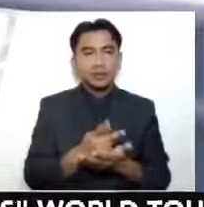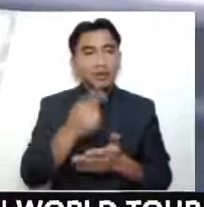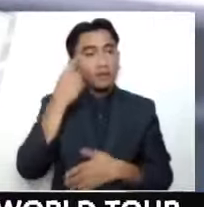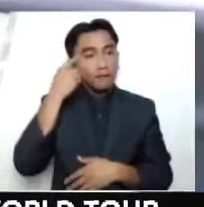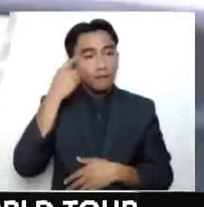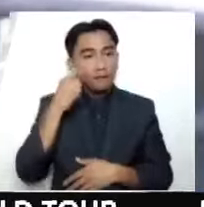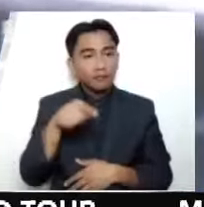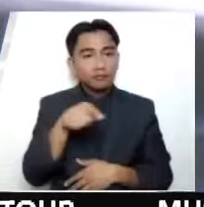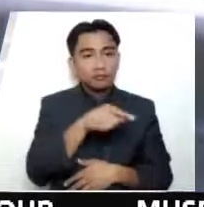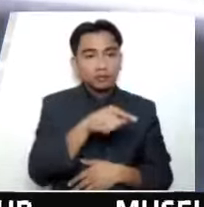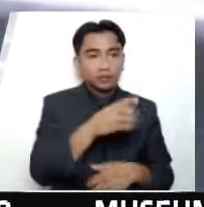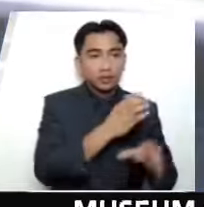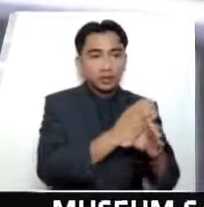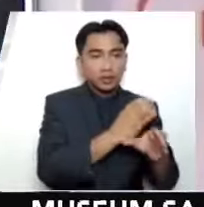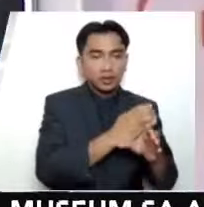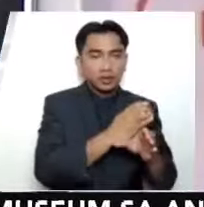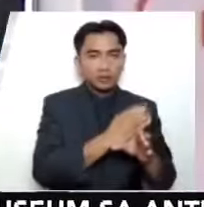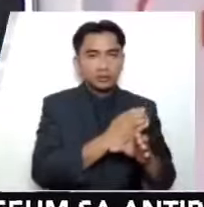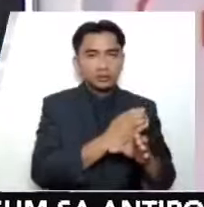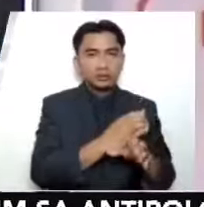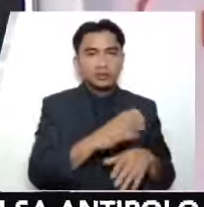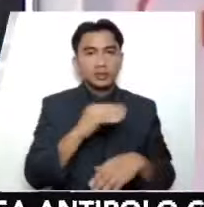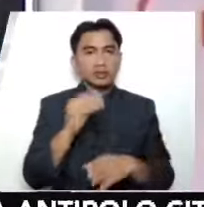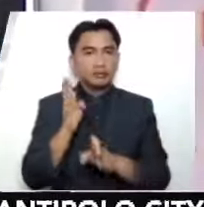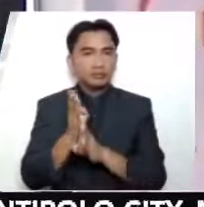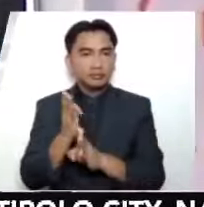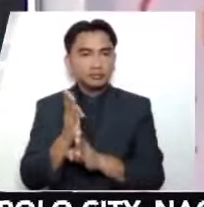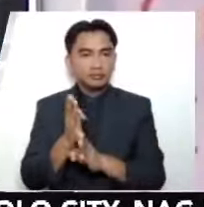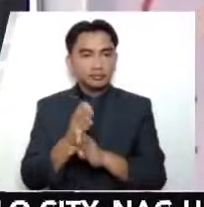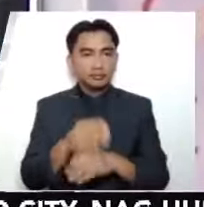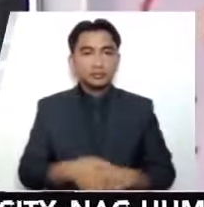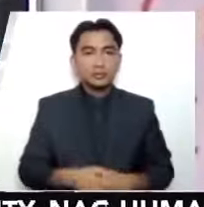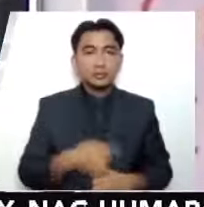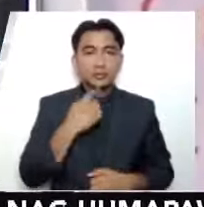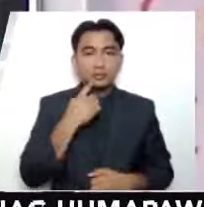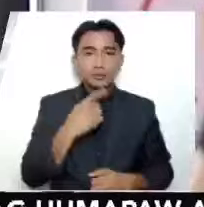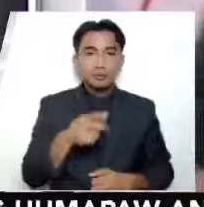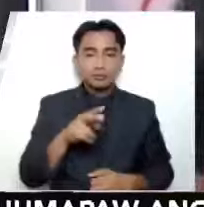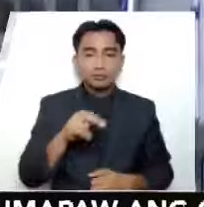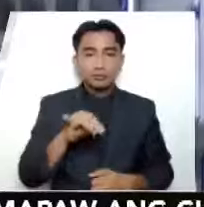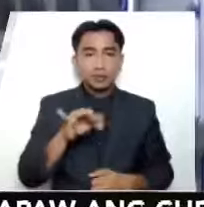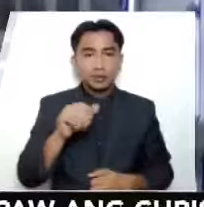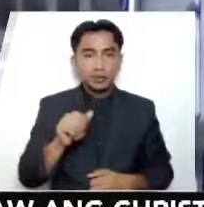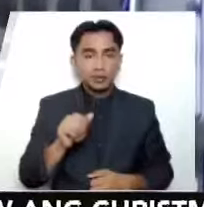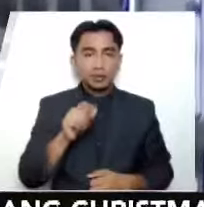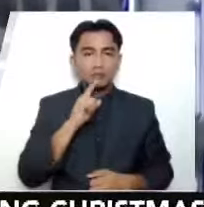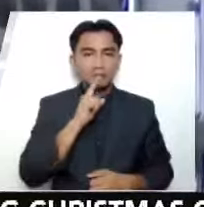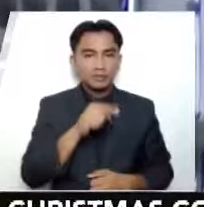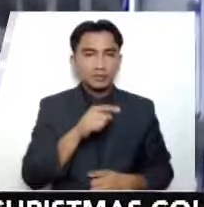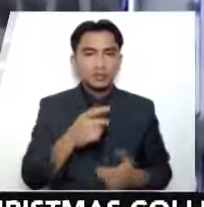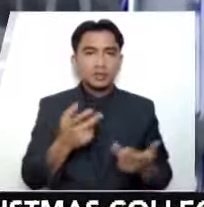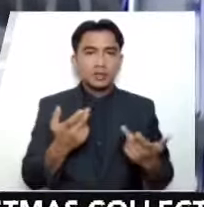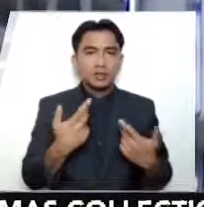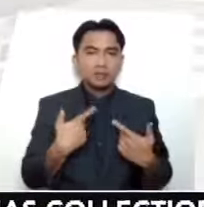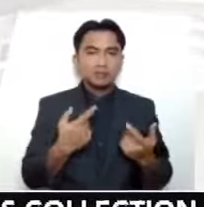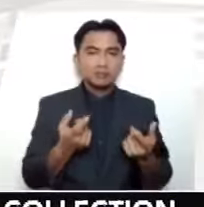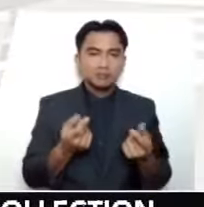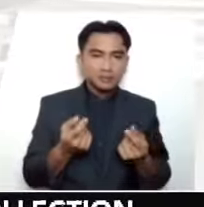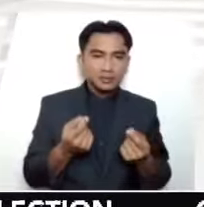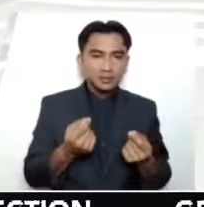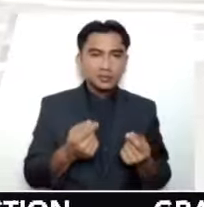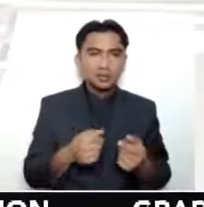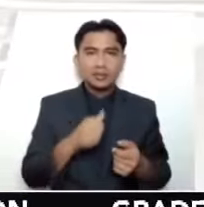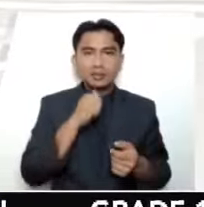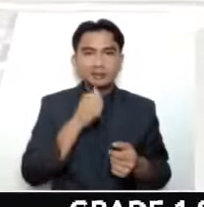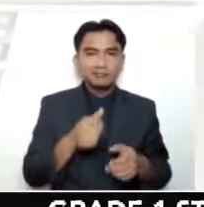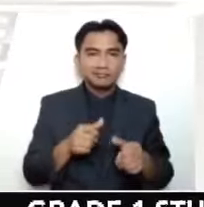2,400 pesos naman sa bus. Ayon sa private operator ng NAIA, intentional ito para ma-discourage ang pagparada doon kahit wala namang